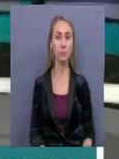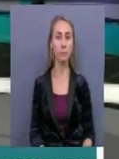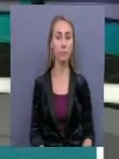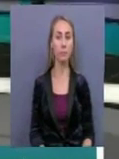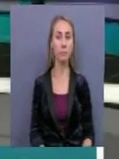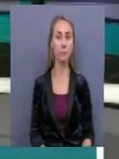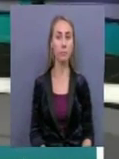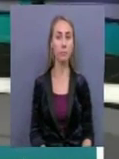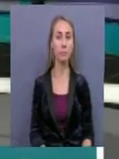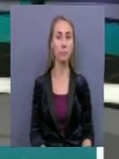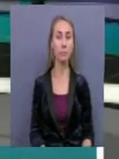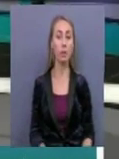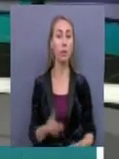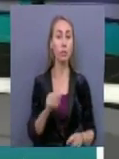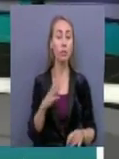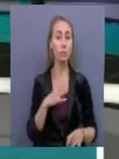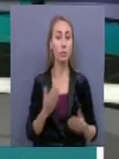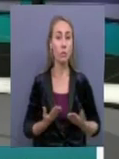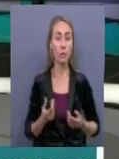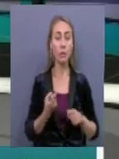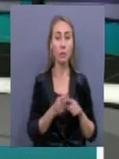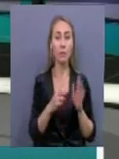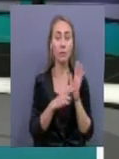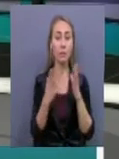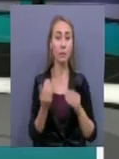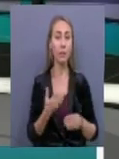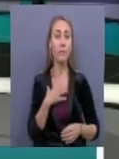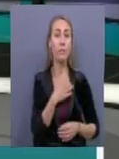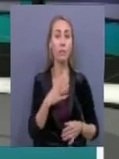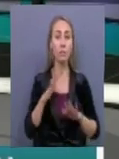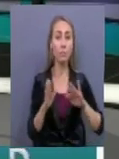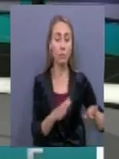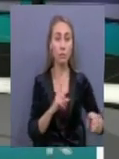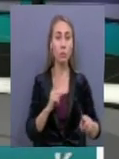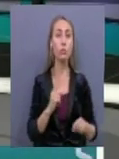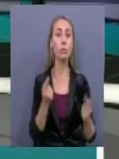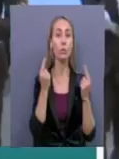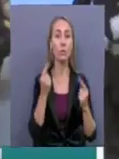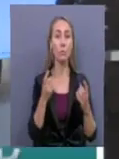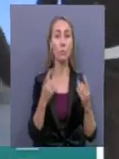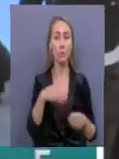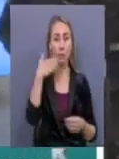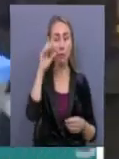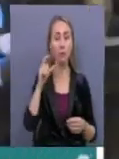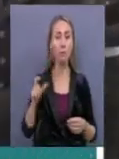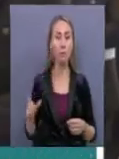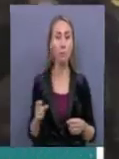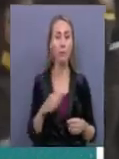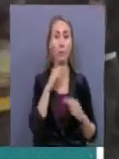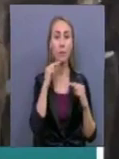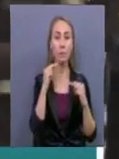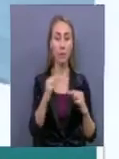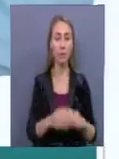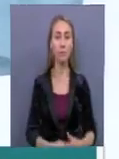қандай. Бұл турасында алдағы жарты сағат көлемде баяндайтын боламыз, алдымен аптағы арқа болған ақпаратқа шолу жасайық. Ақмылалықтар